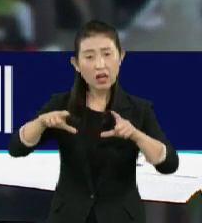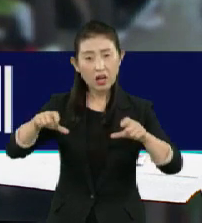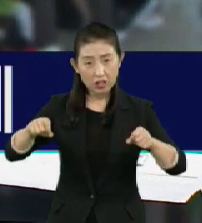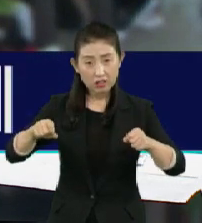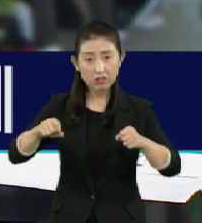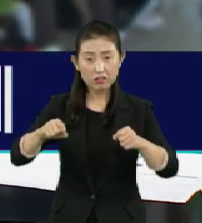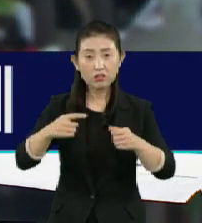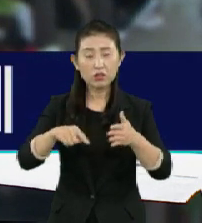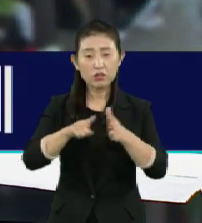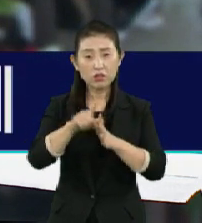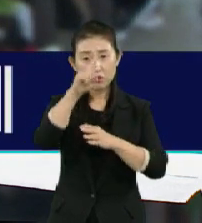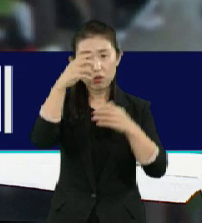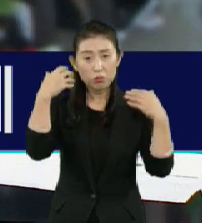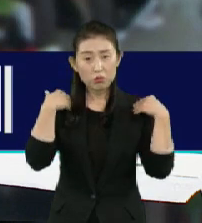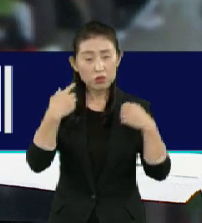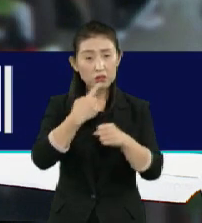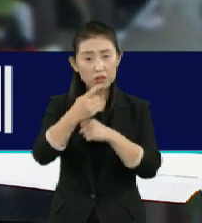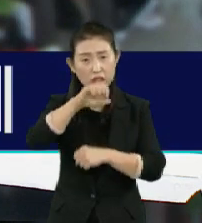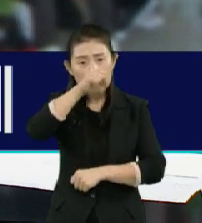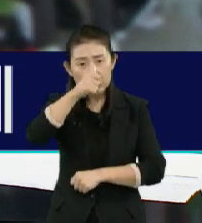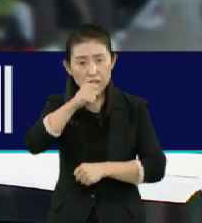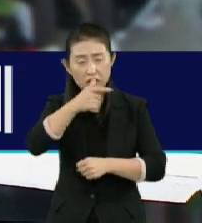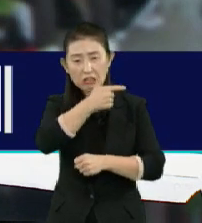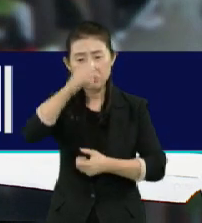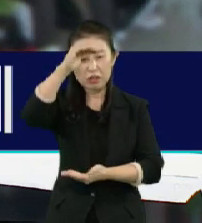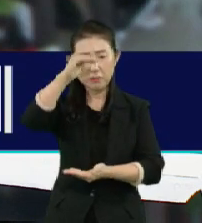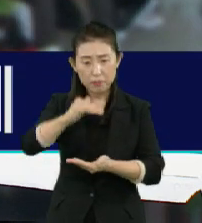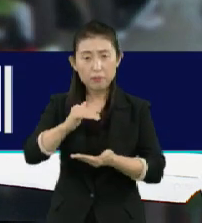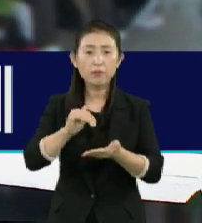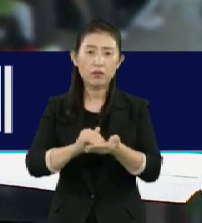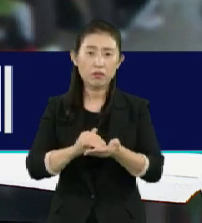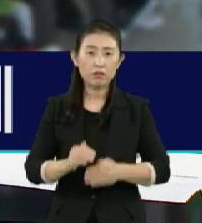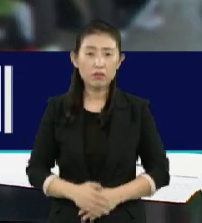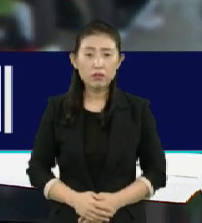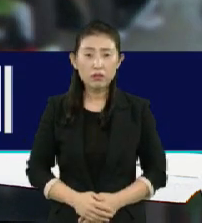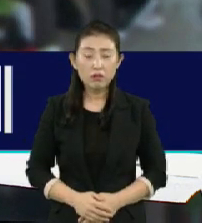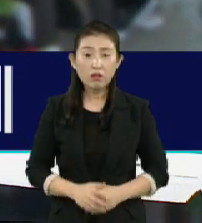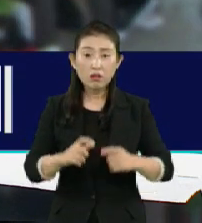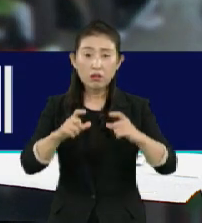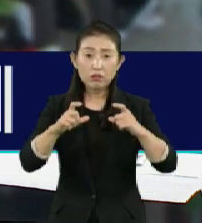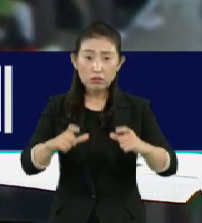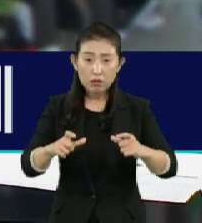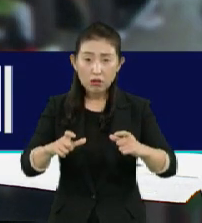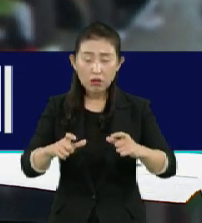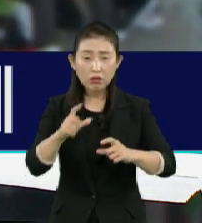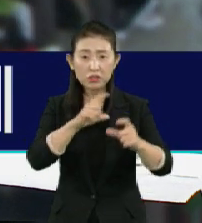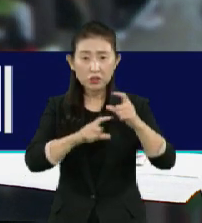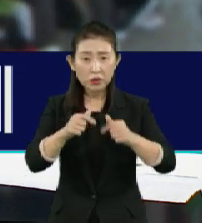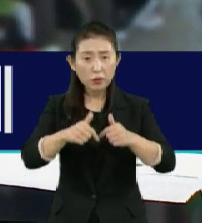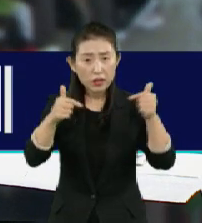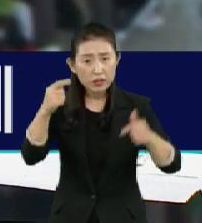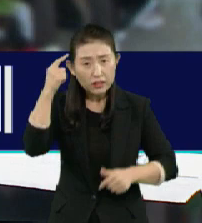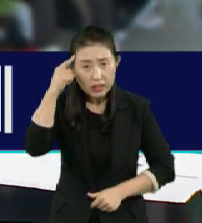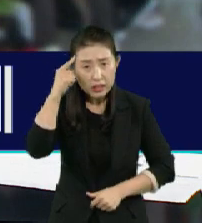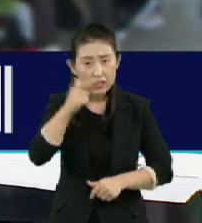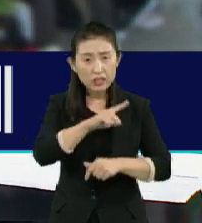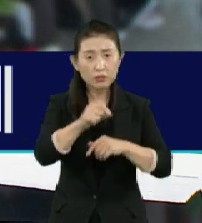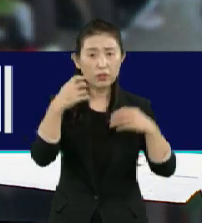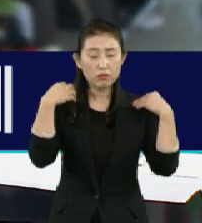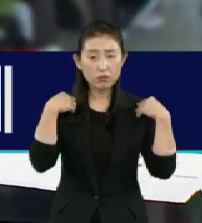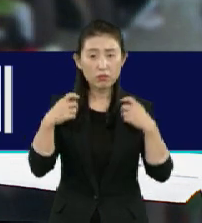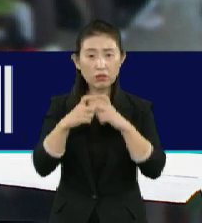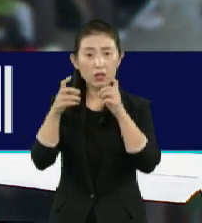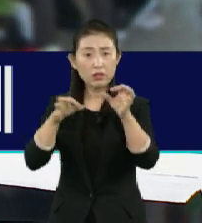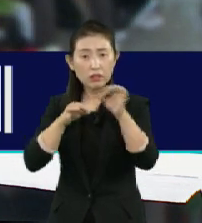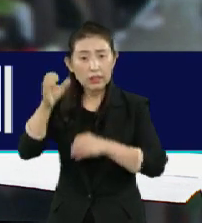발행을 위한 내년도 정부 예산이 대폭 삭감됐습니다. 지역화폐 확대 계획을 세워놓았던 지자체와 자영업자,